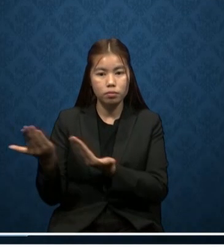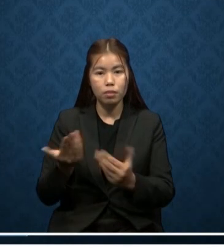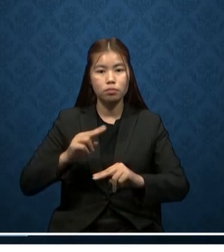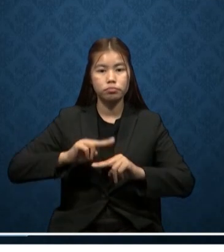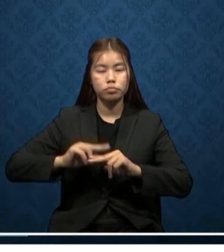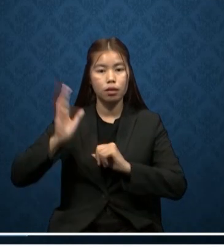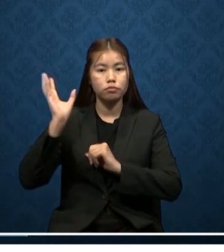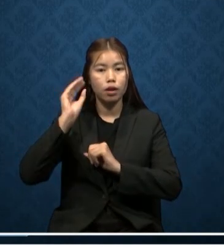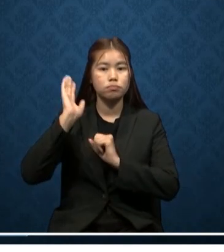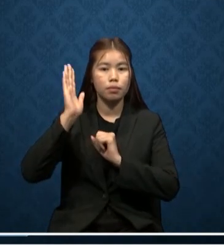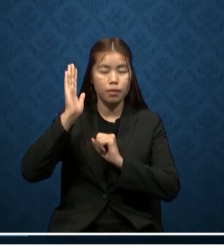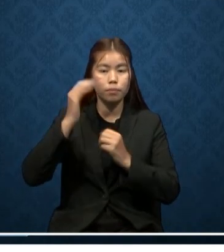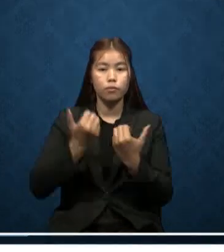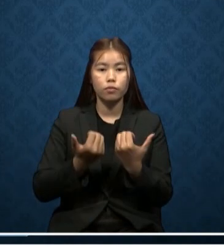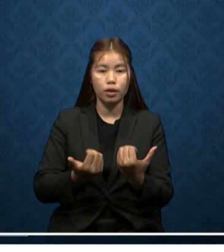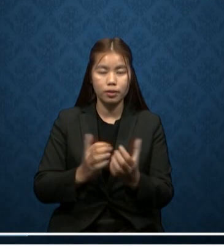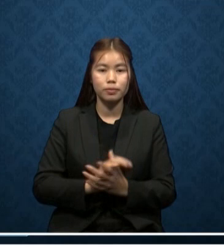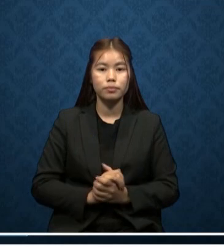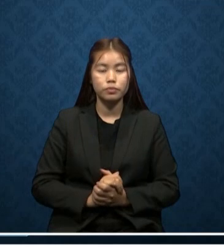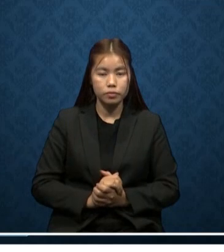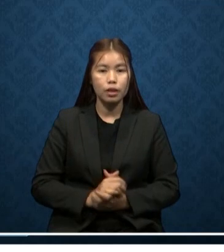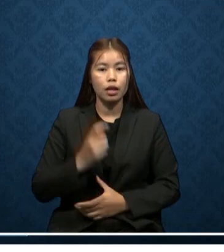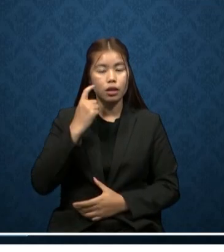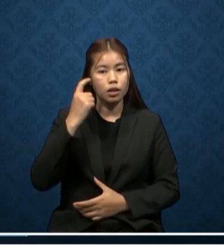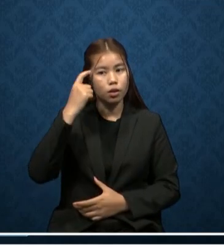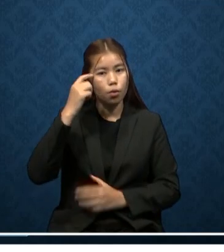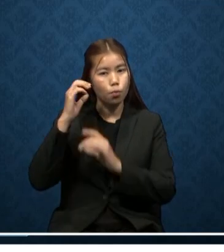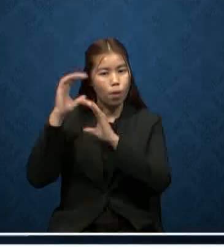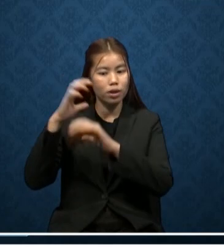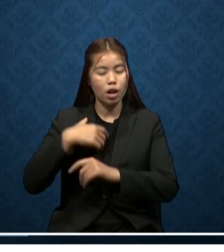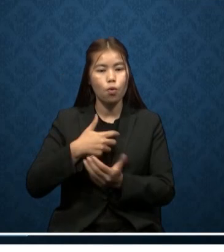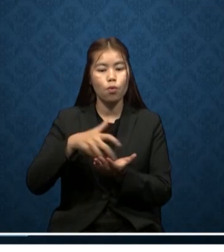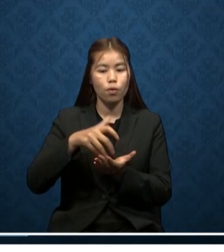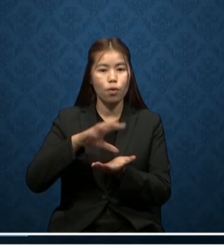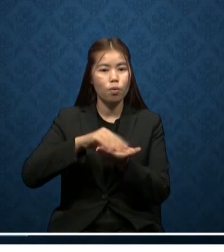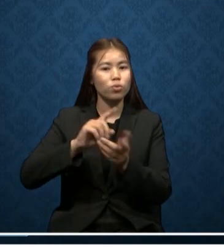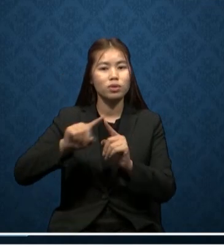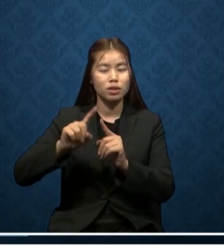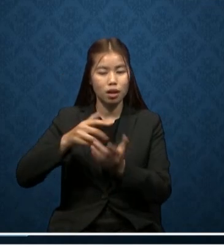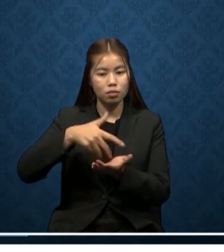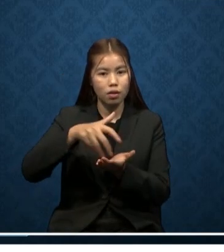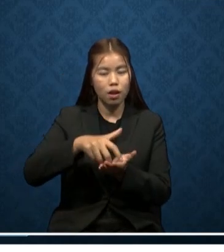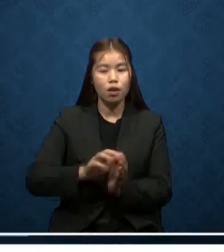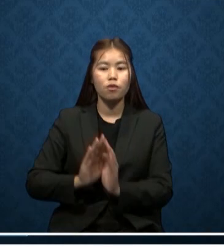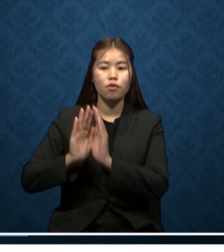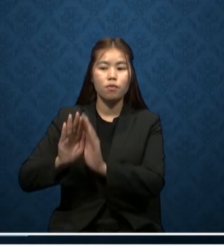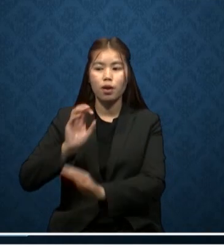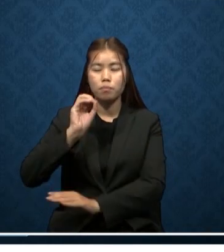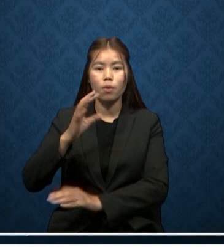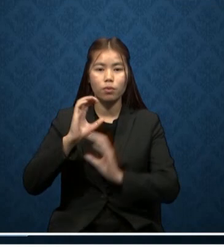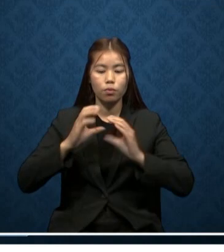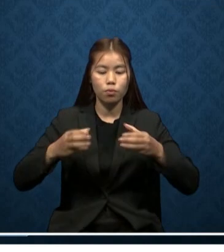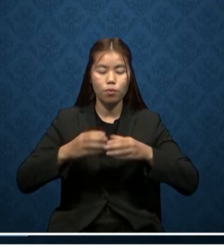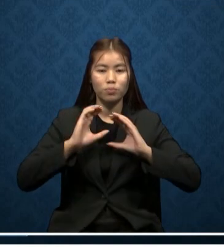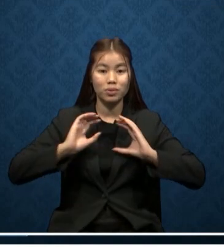นะครับก็เราก็หวังว่าท่านจะได้รับฟังข้อมูลจากเราแล้วก็ไปบอกรัฐบาลเพราะ